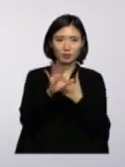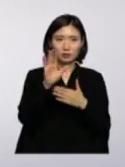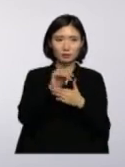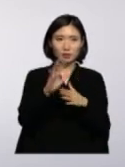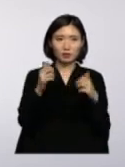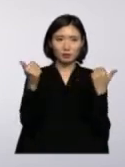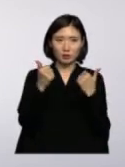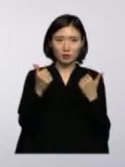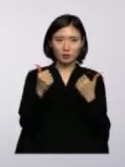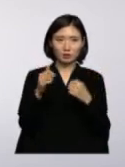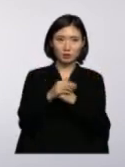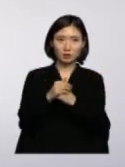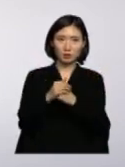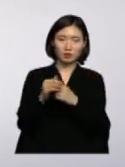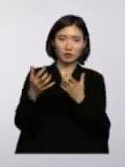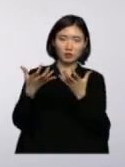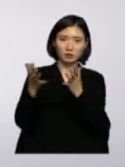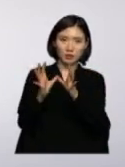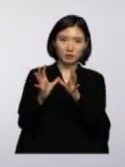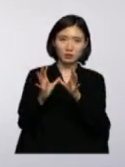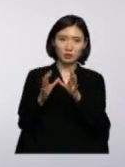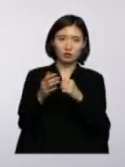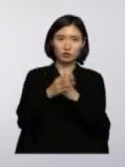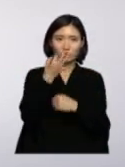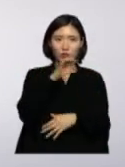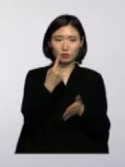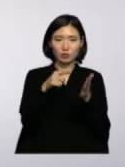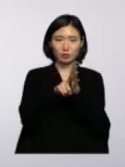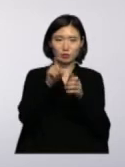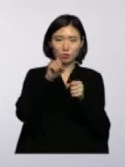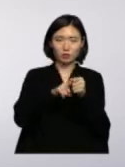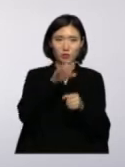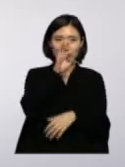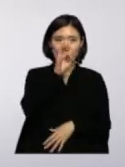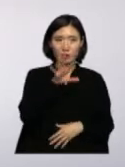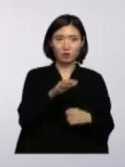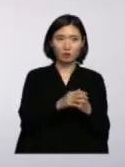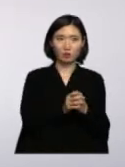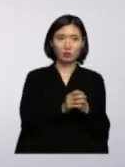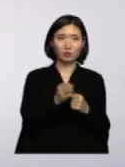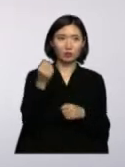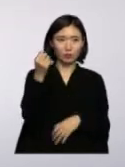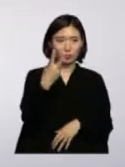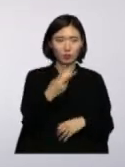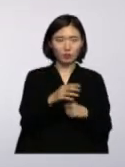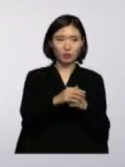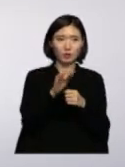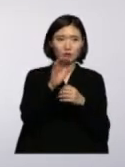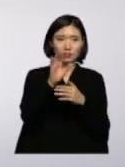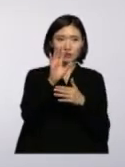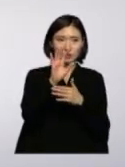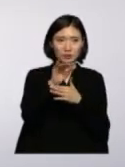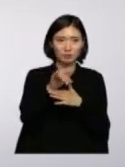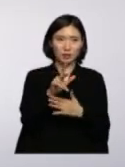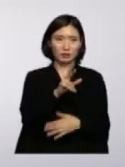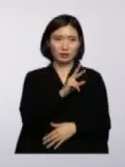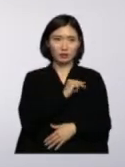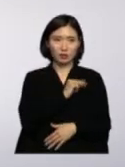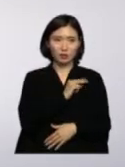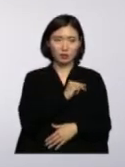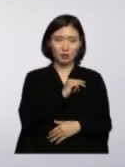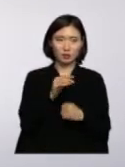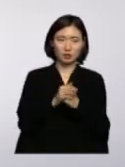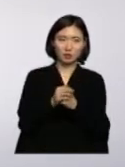해당 지자체와 영리를 목적으로 거래할 수 없고 지방계약법 제 33조에 지방의원 2 해당 자치단체와